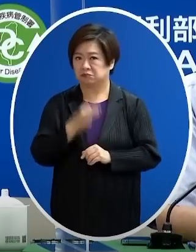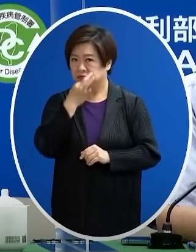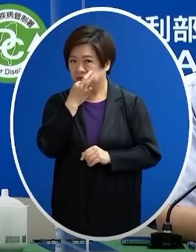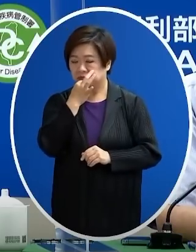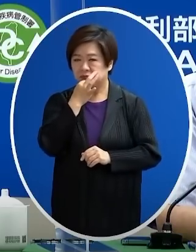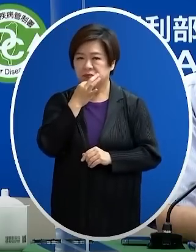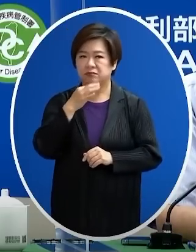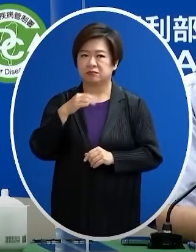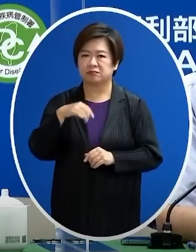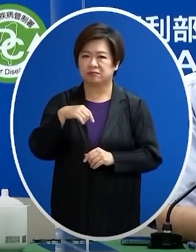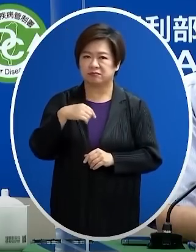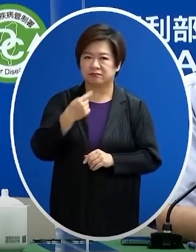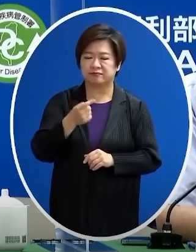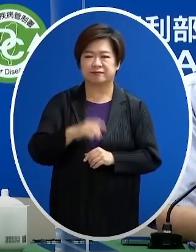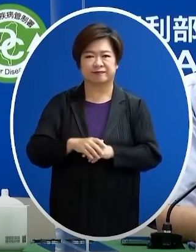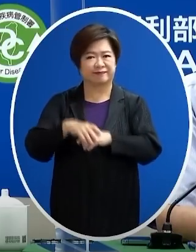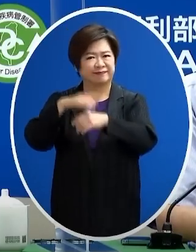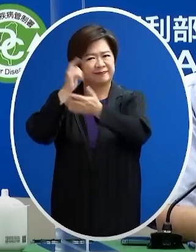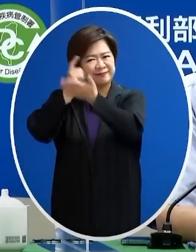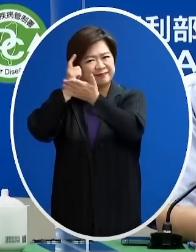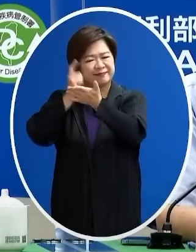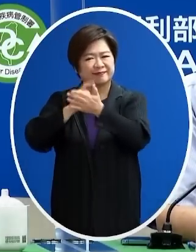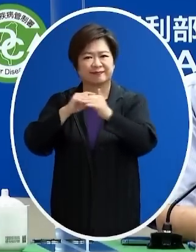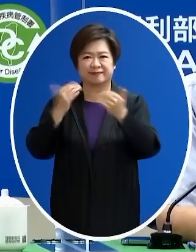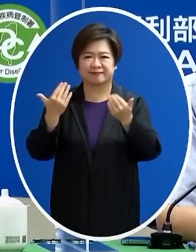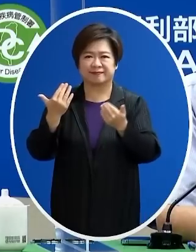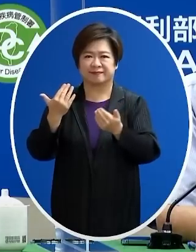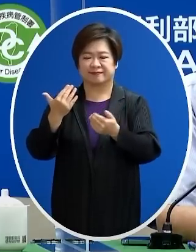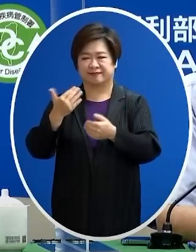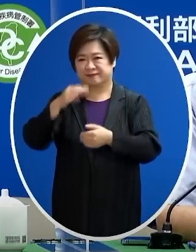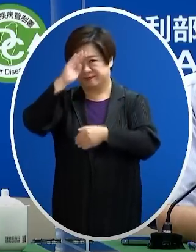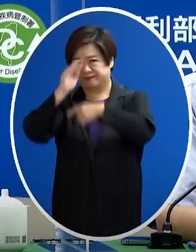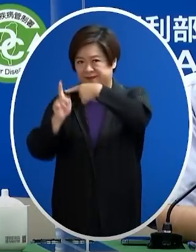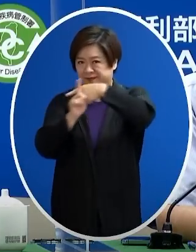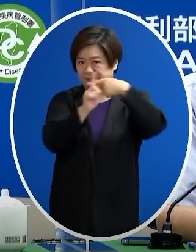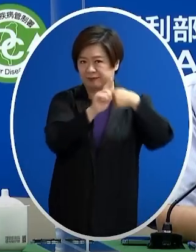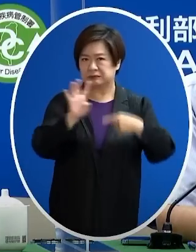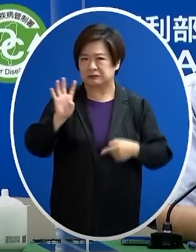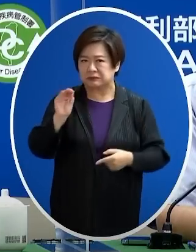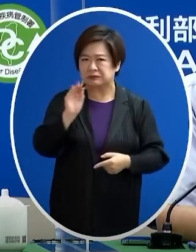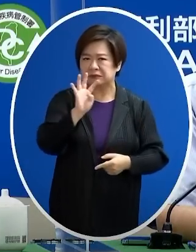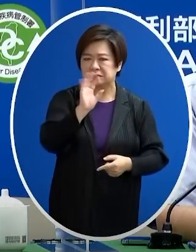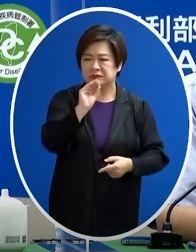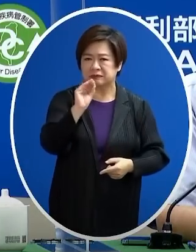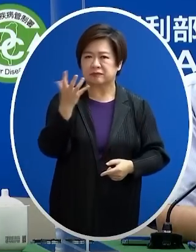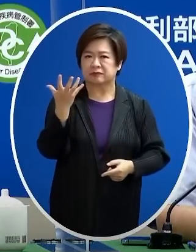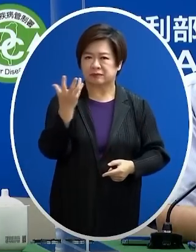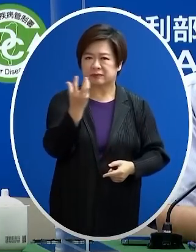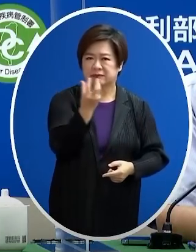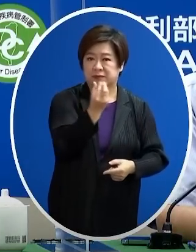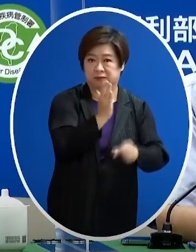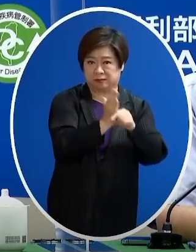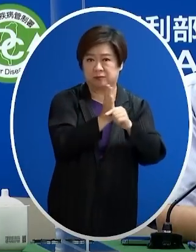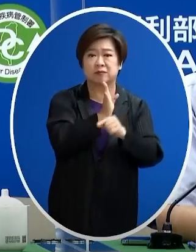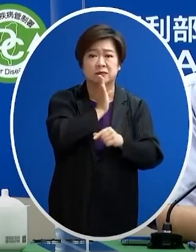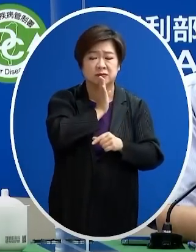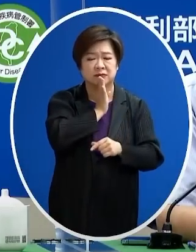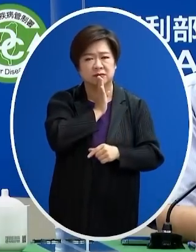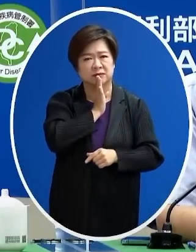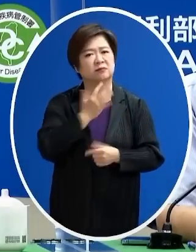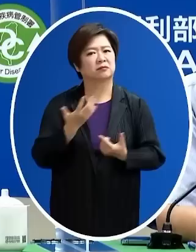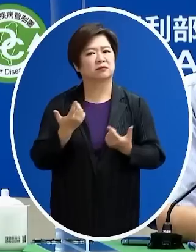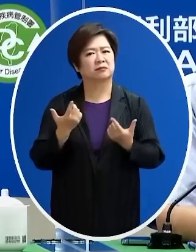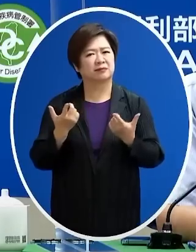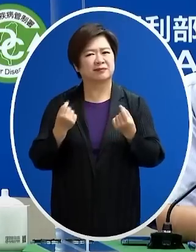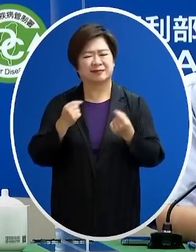间还有一些每天还是有将近40,000人，这种规矩慢慢它应该是会往下来降，不过大家还是